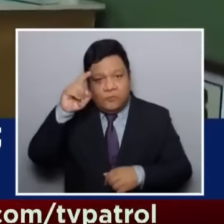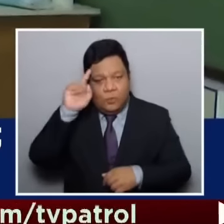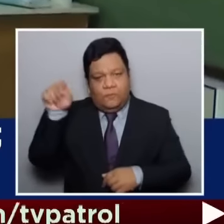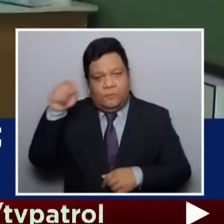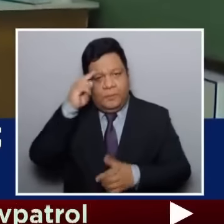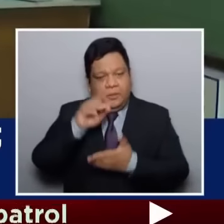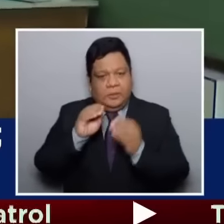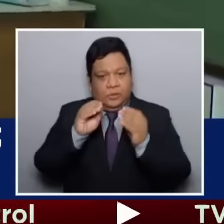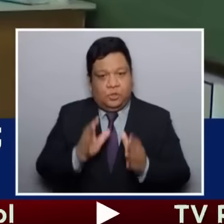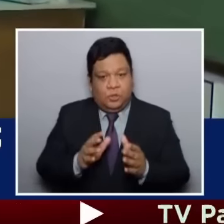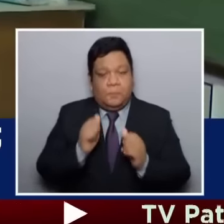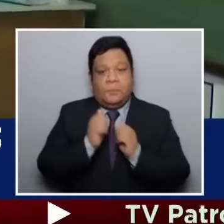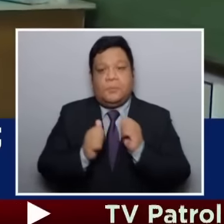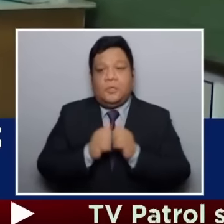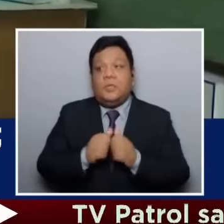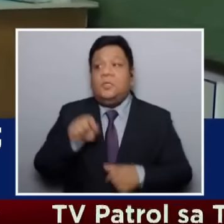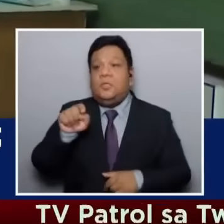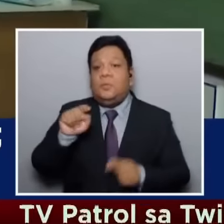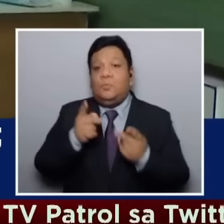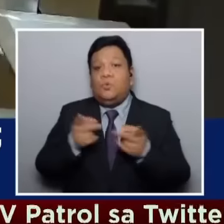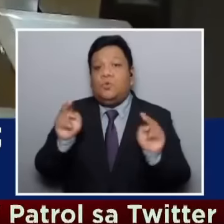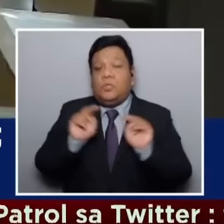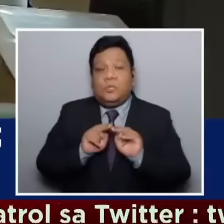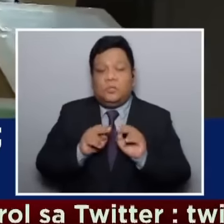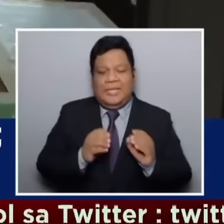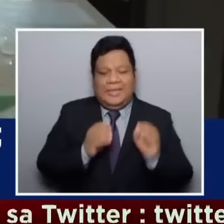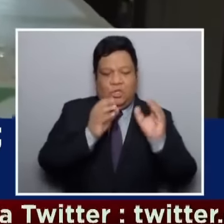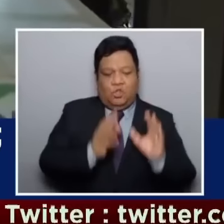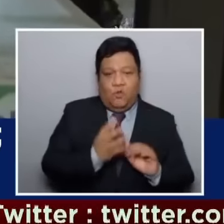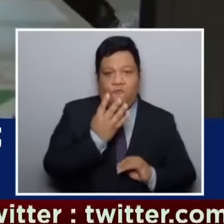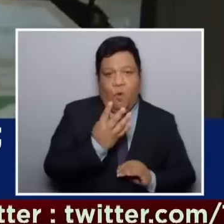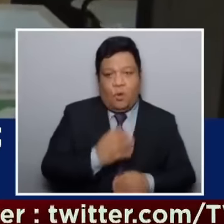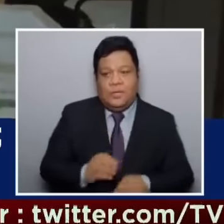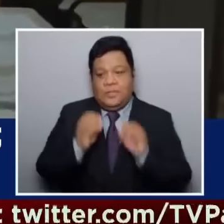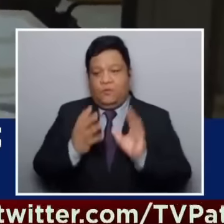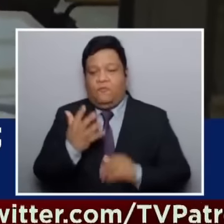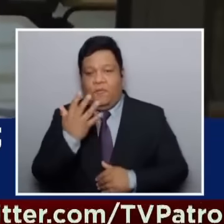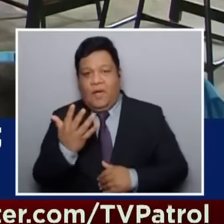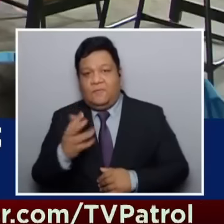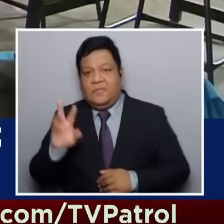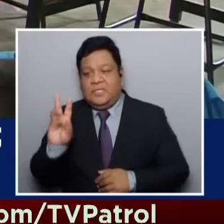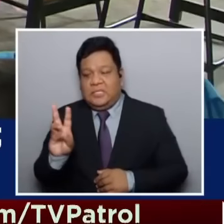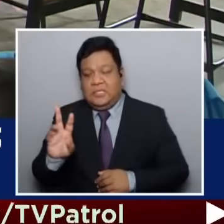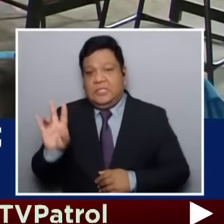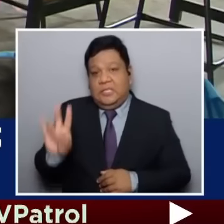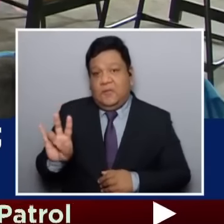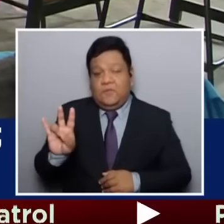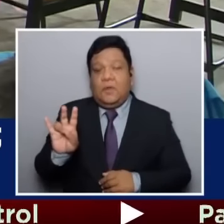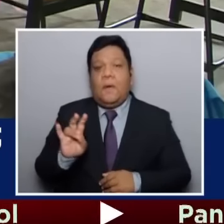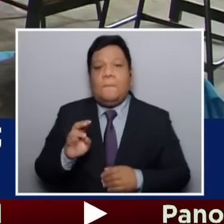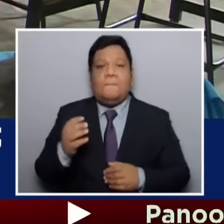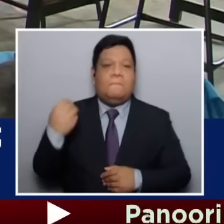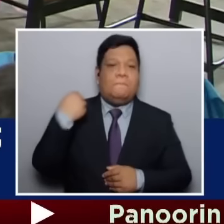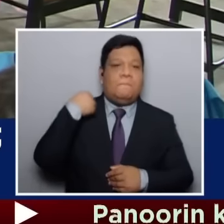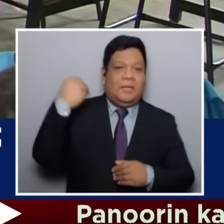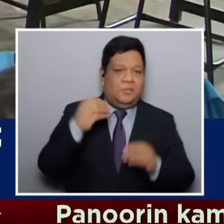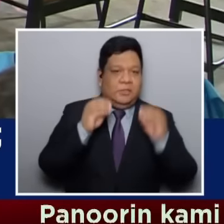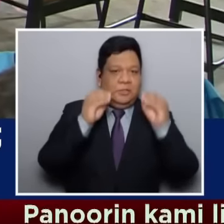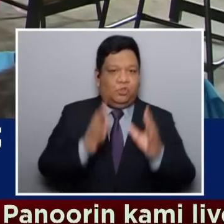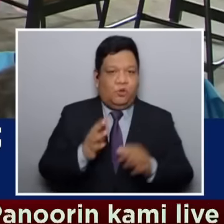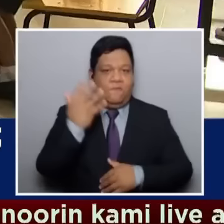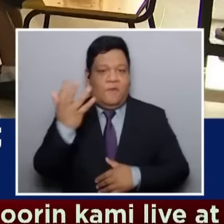bagong position titles na teachers 4, 5, 6, 7 at master teacher 5 para sa